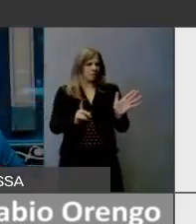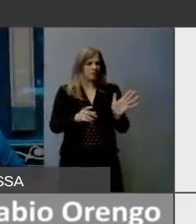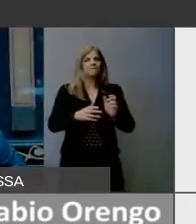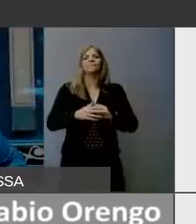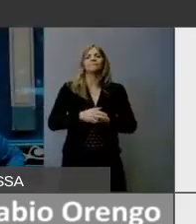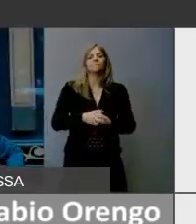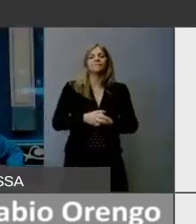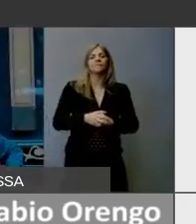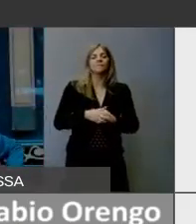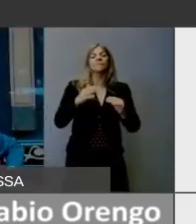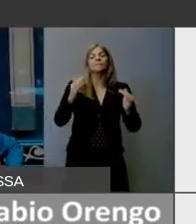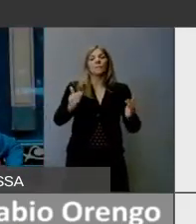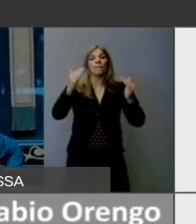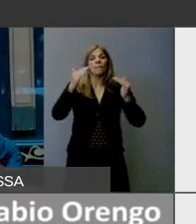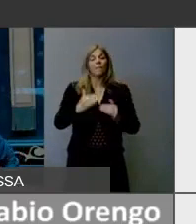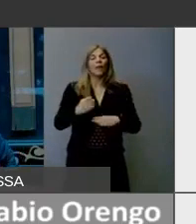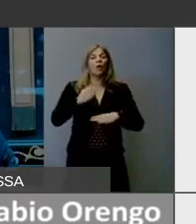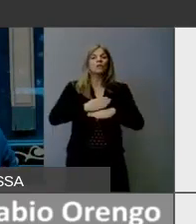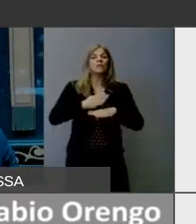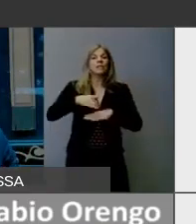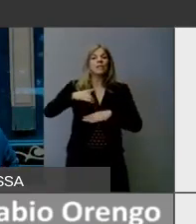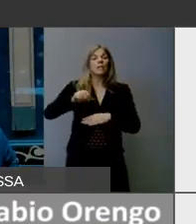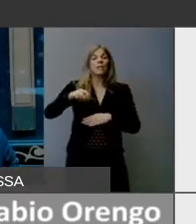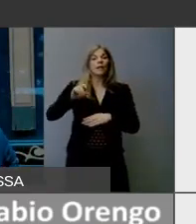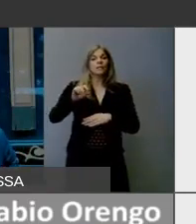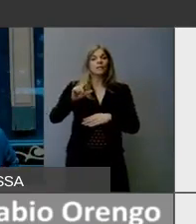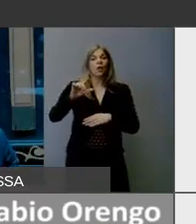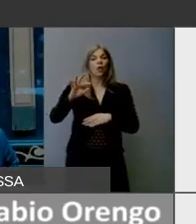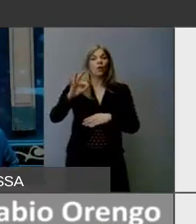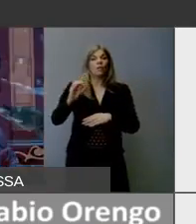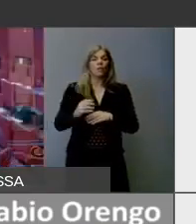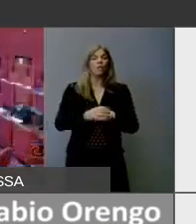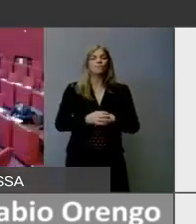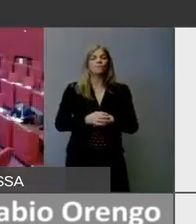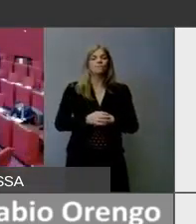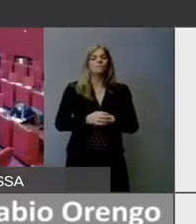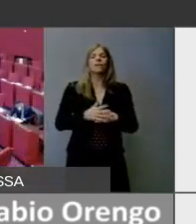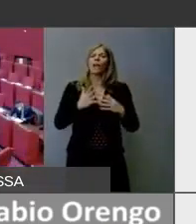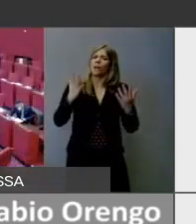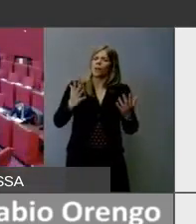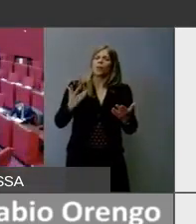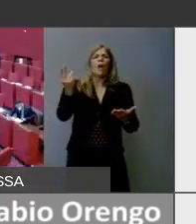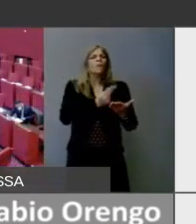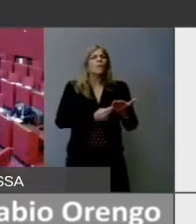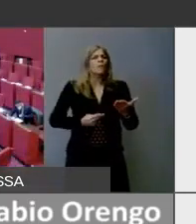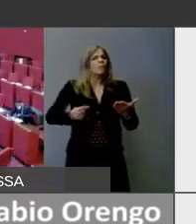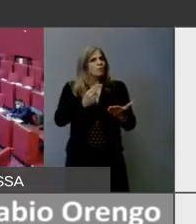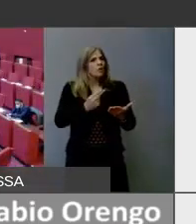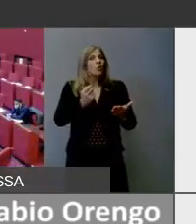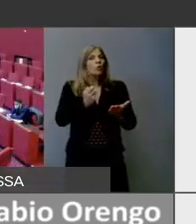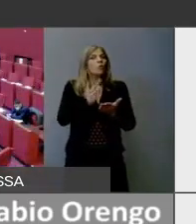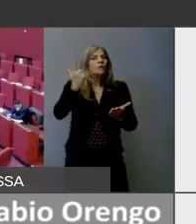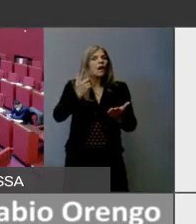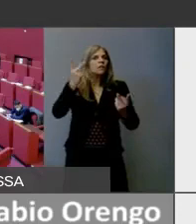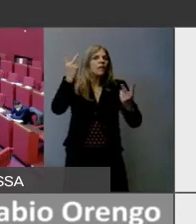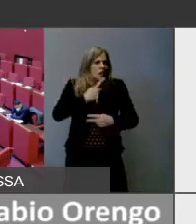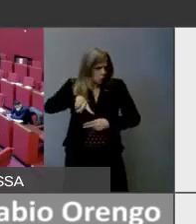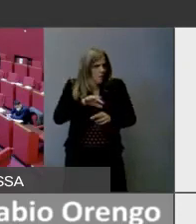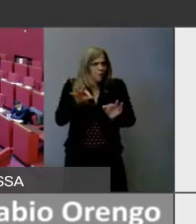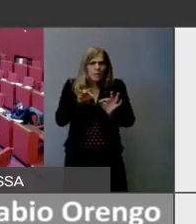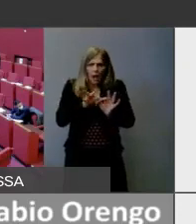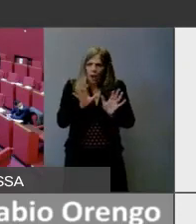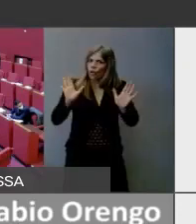La parola al consigliere Pandolfo per la replica. Sull'importanza del progetto non c'è alcun dubbio, perché